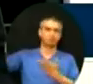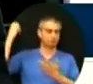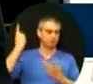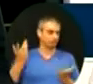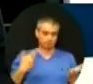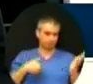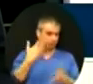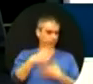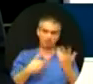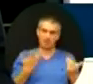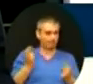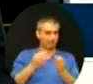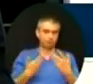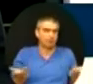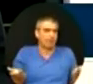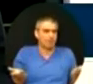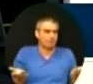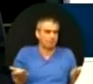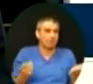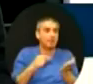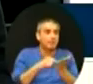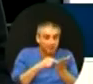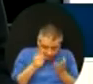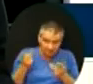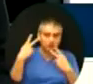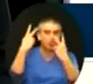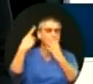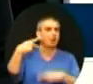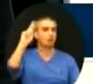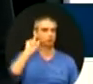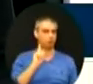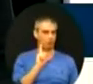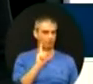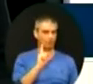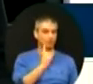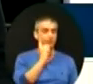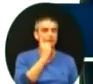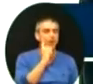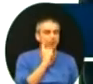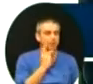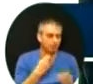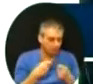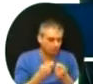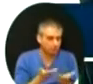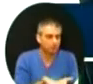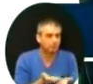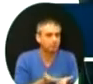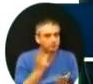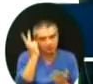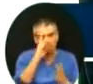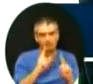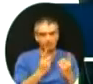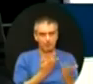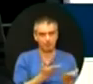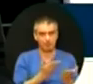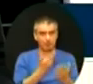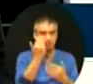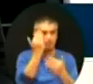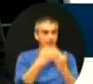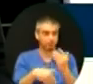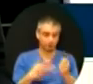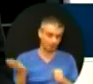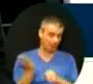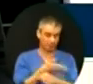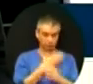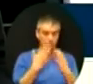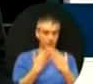חיים בלעוין, בית משפט הם חברה. אז לכן זה יותר חשוב. אבל לגופו של עניין, צריך להבין מה קרה שם. בסוף נהרס